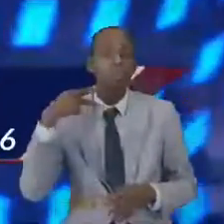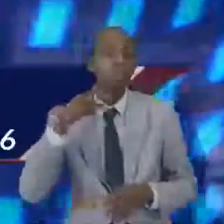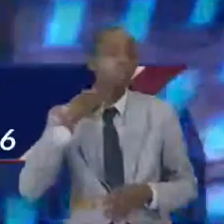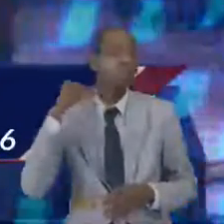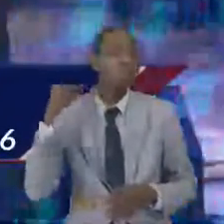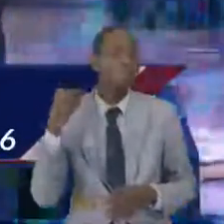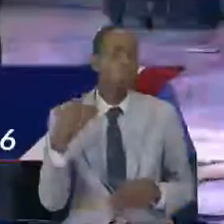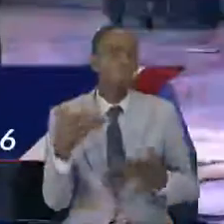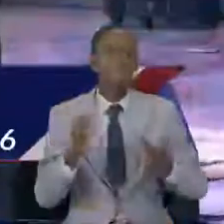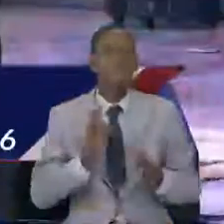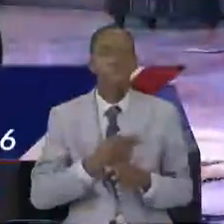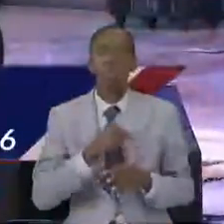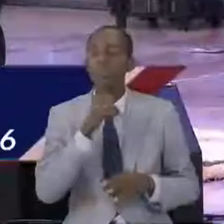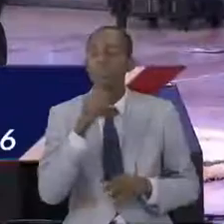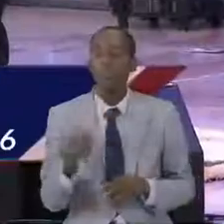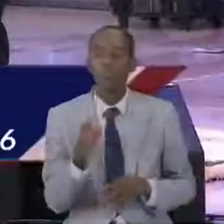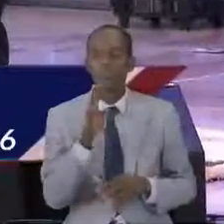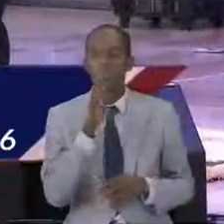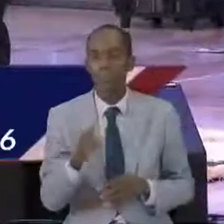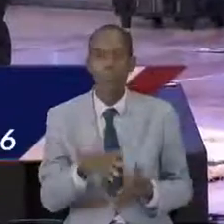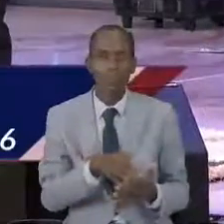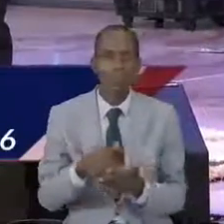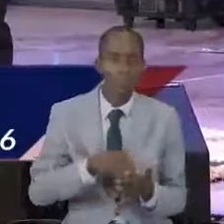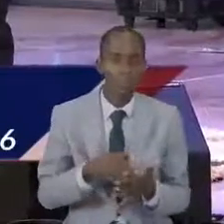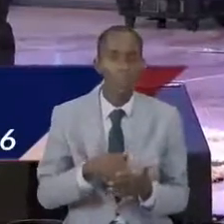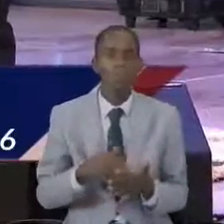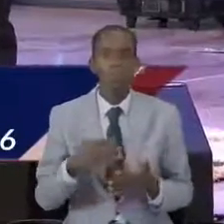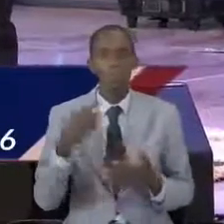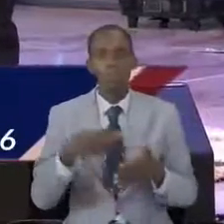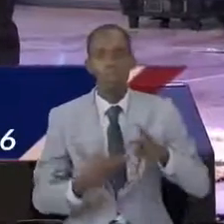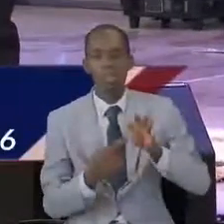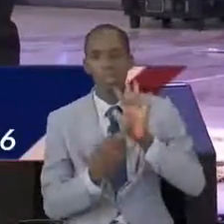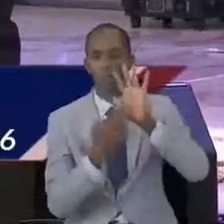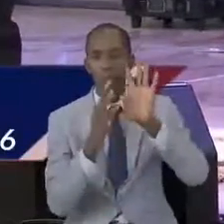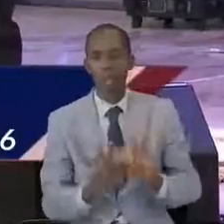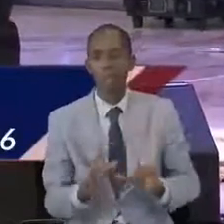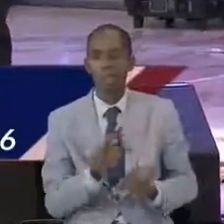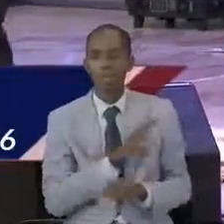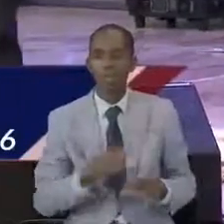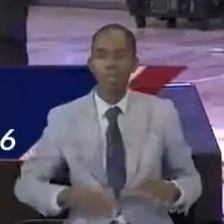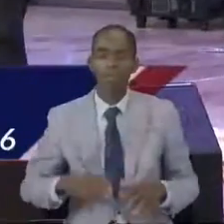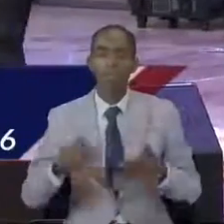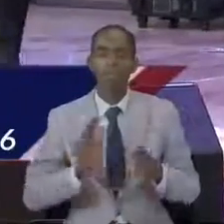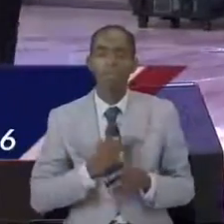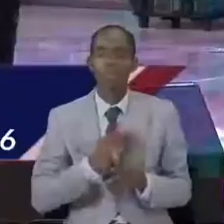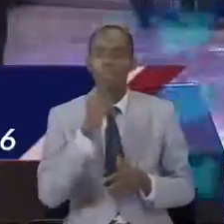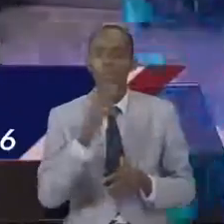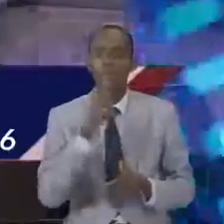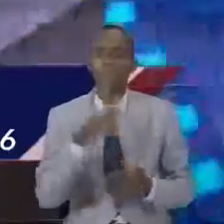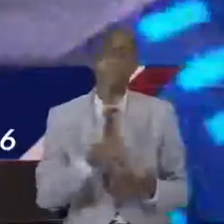nous nous lassons pas mini stop apôtre pasteur ne soyez pas fatigué le faire le faire le bien